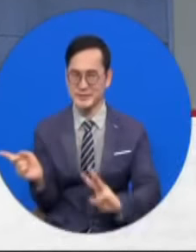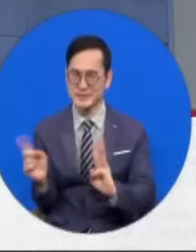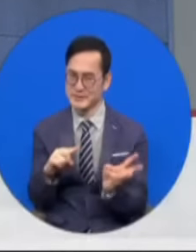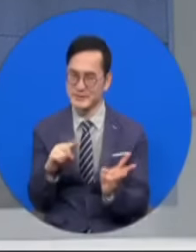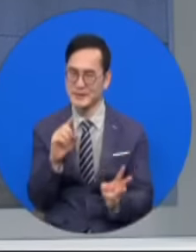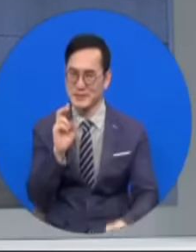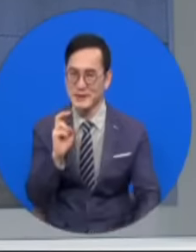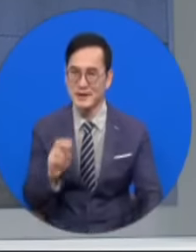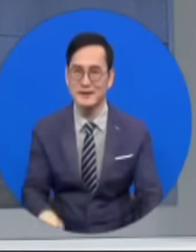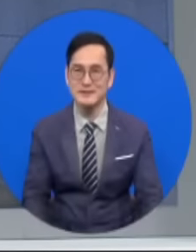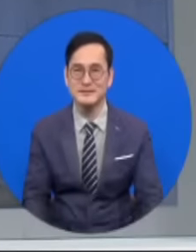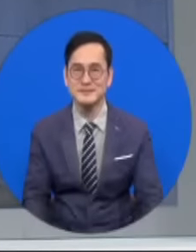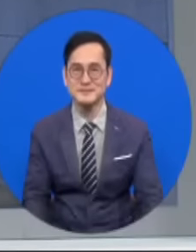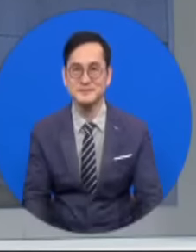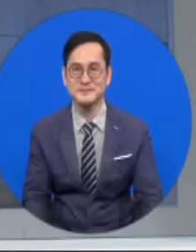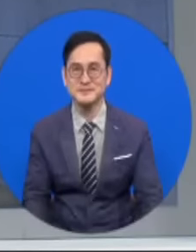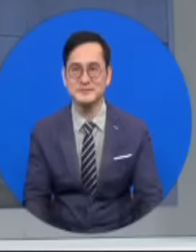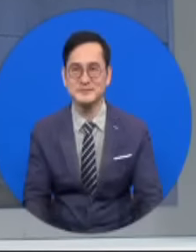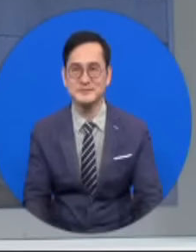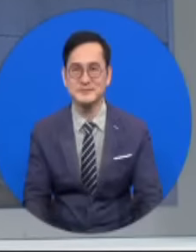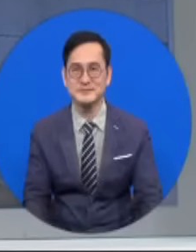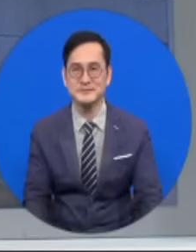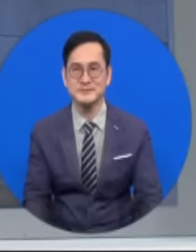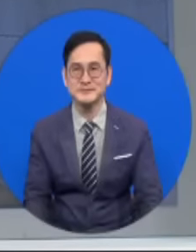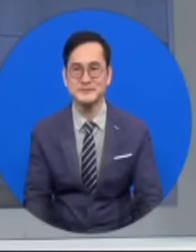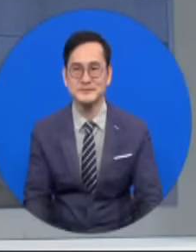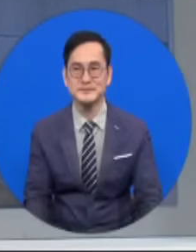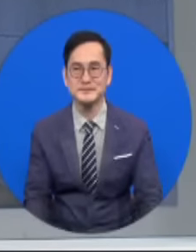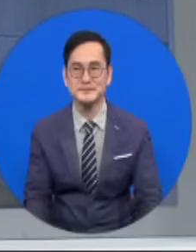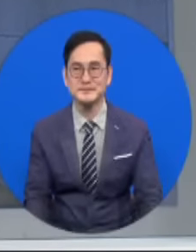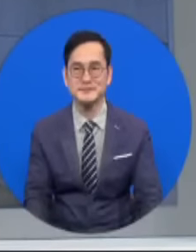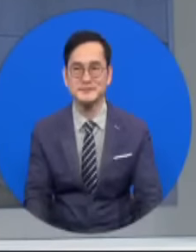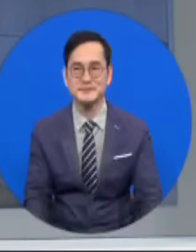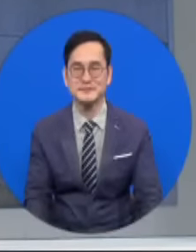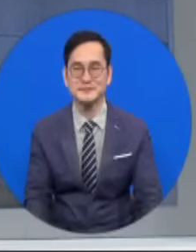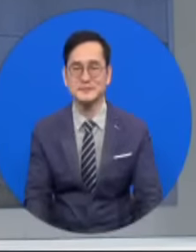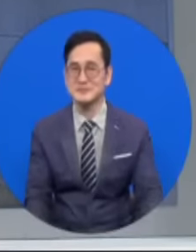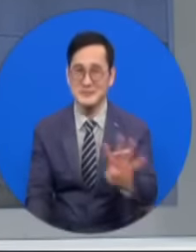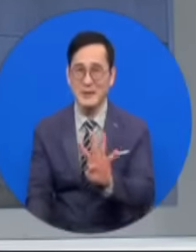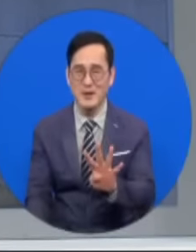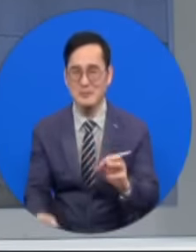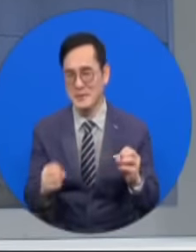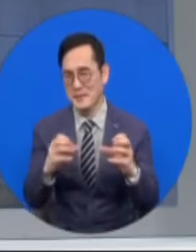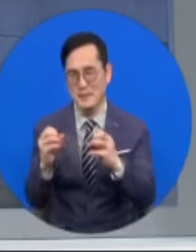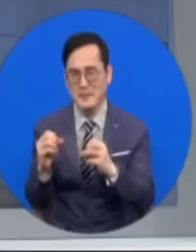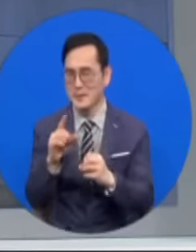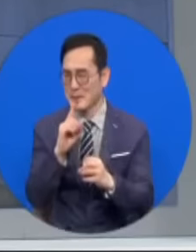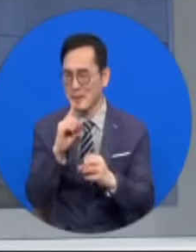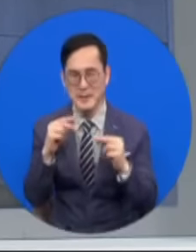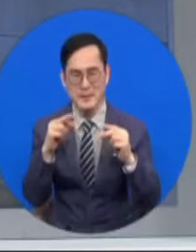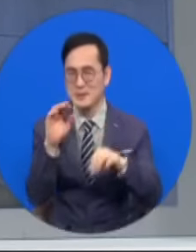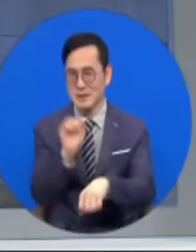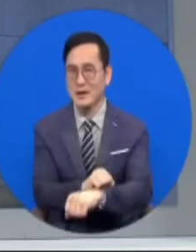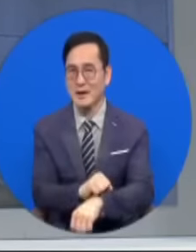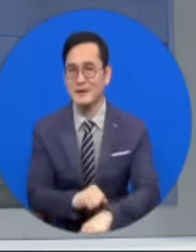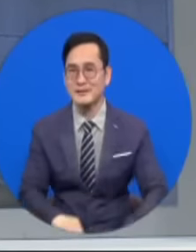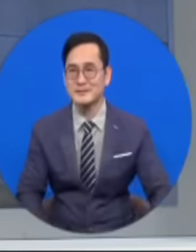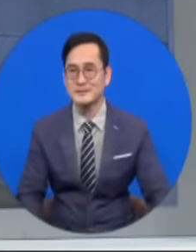말씀하셨을 텐데 네분다이 상당히 말을 잘하는 병가 그이고 또 국민임 지지층